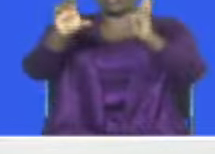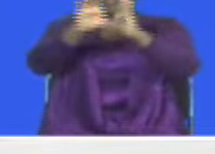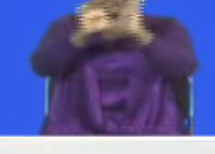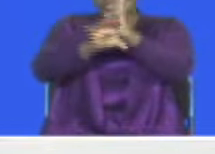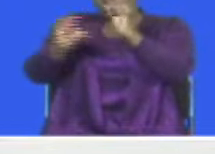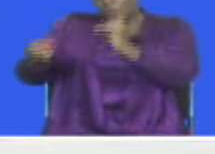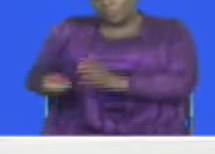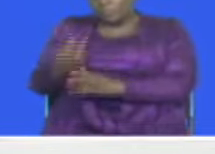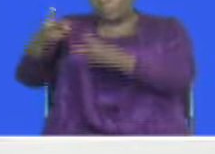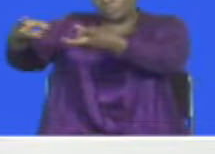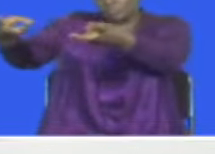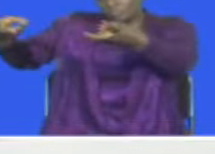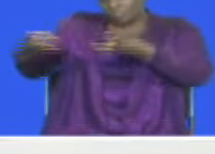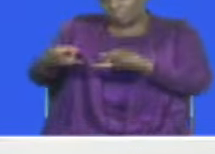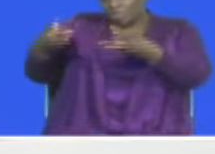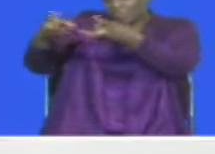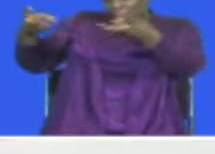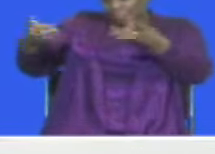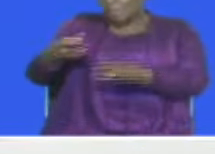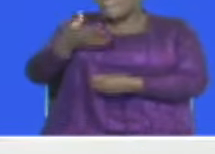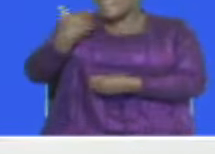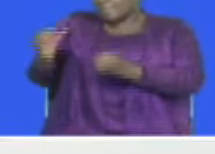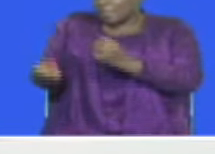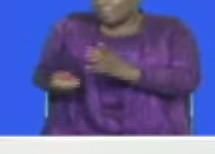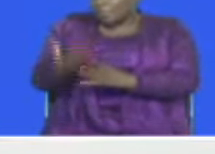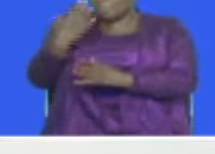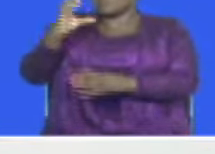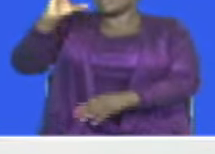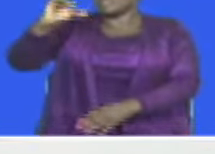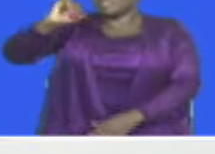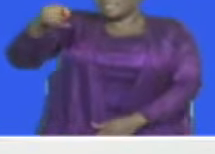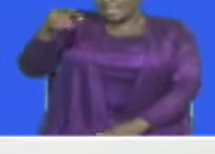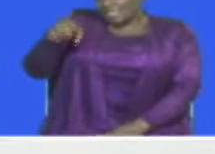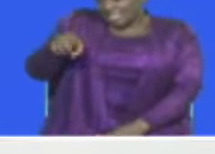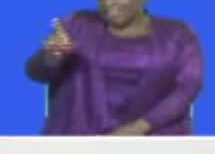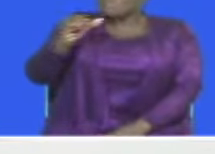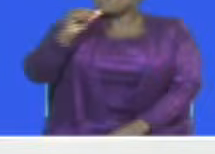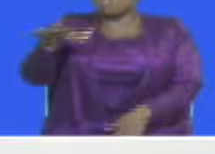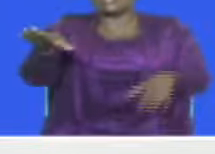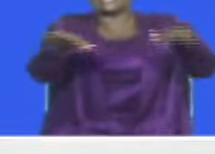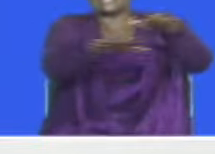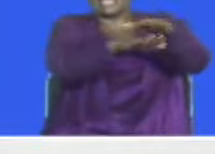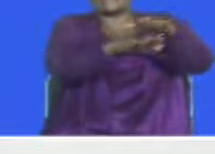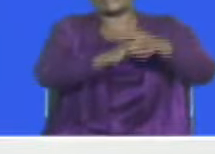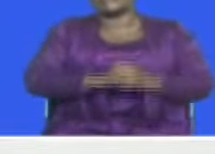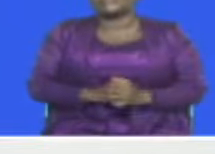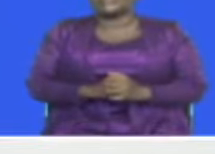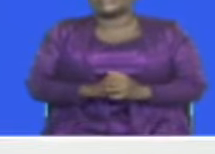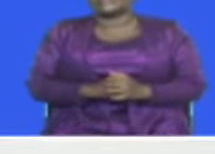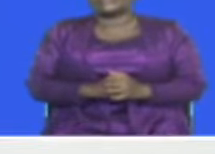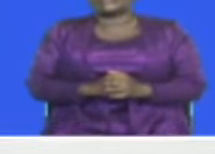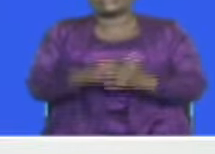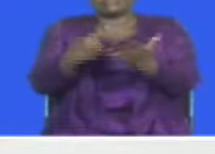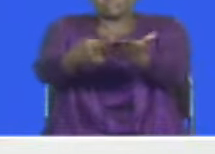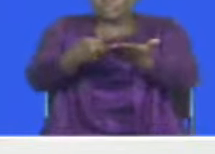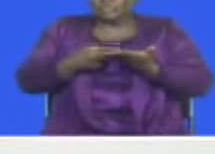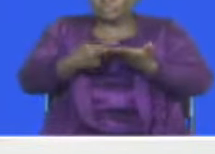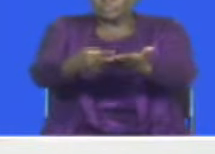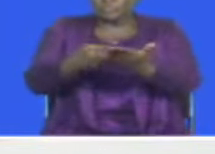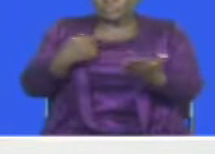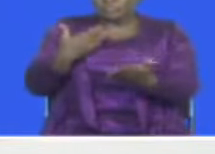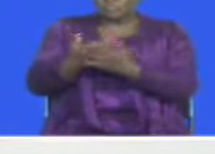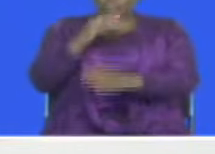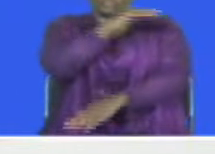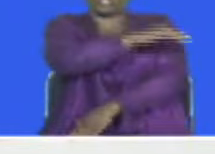kubuni jopo, wakisema kwamba jopo linastahili kubuniwa na jaji mkuu na wala si naibu wake. Ndio hoja ambazo zimekuwa zikitolewa